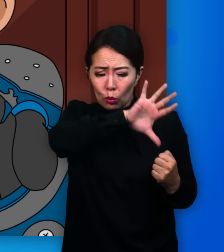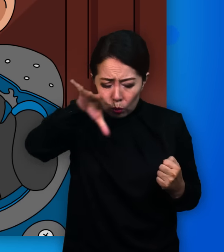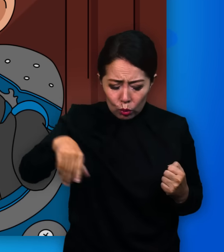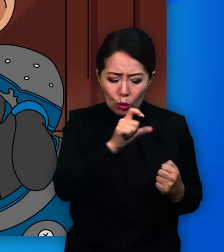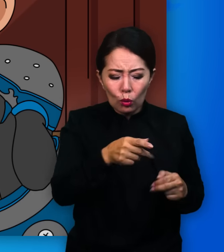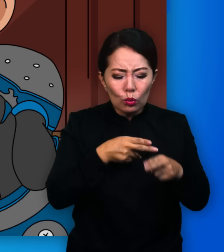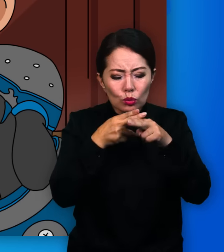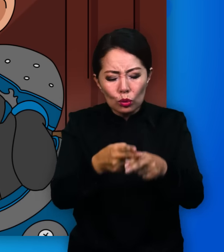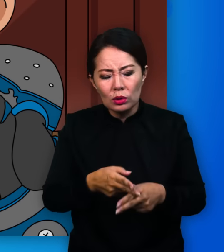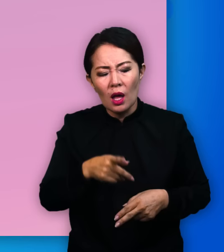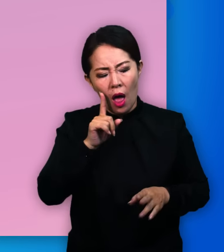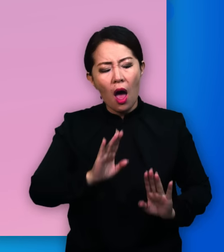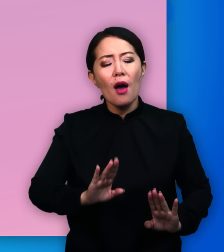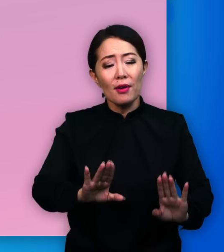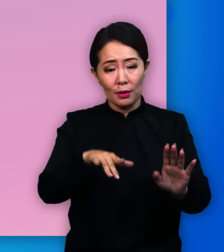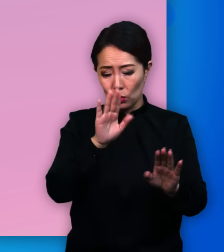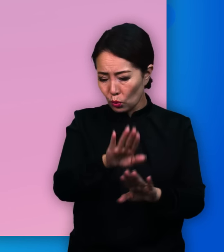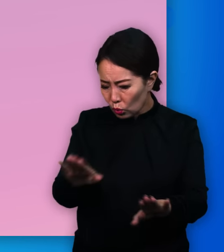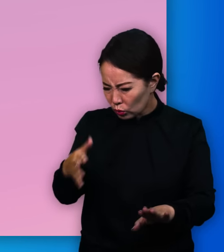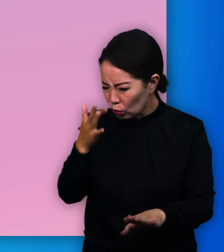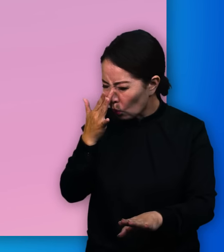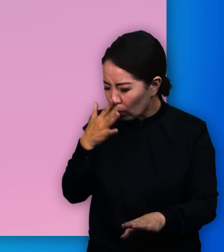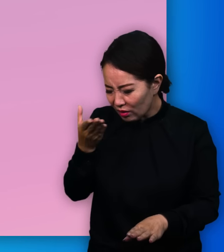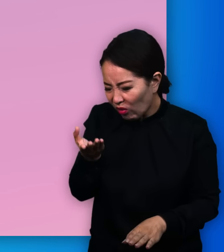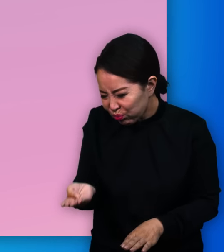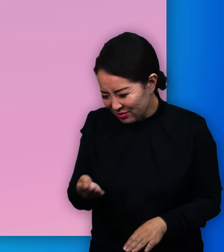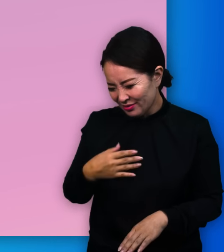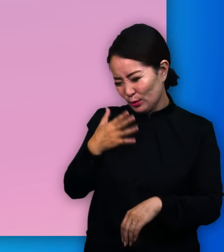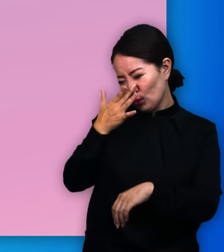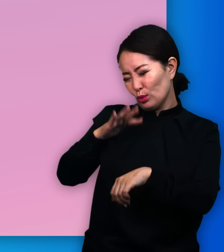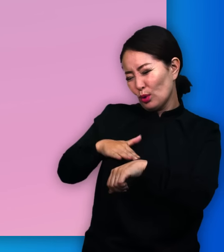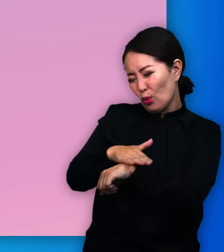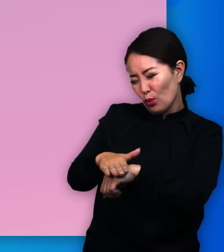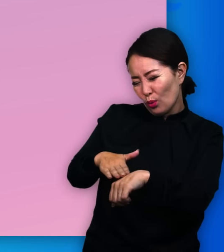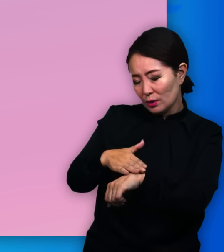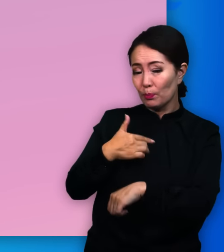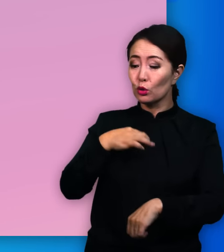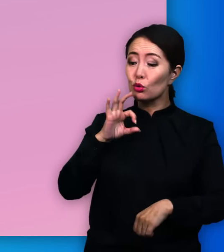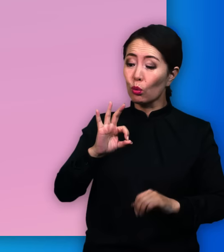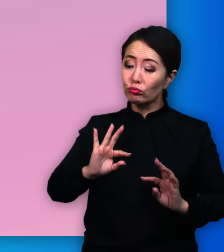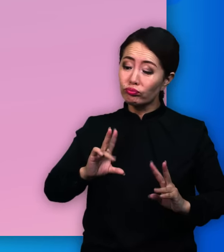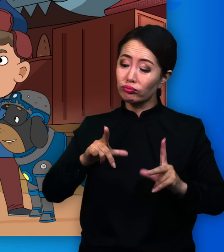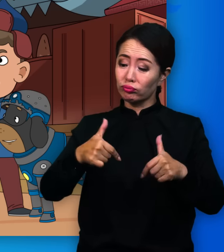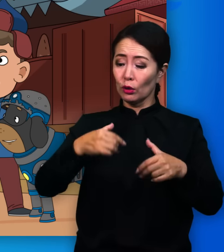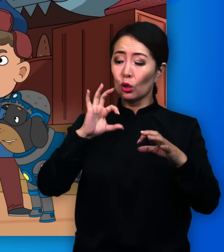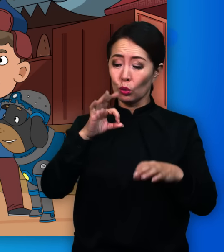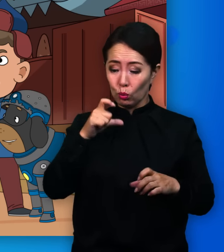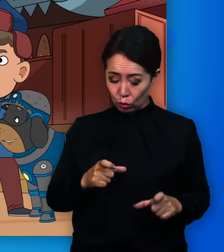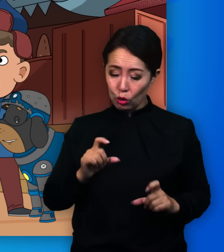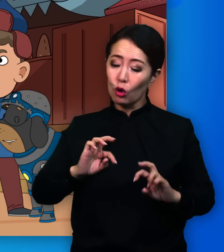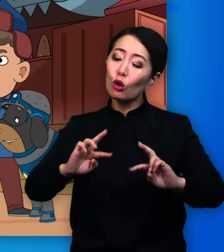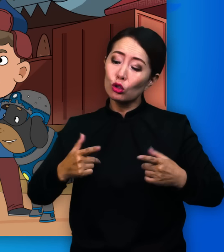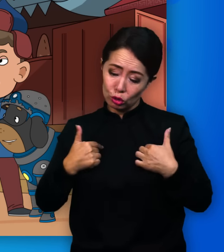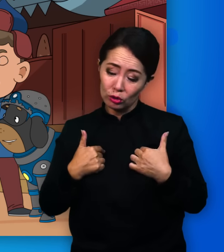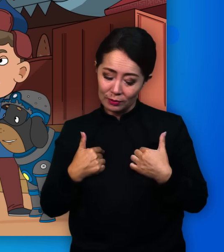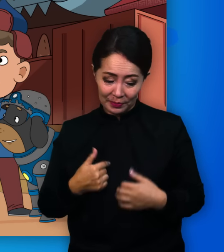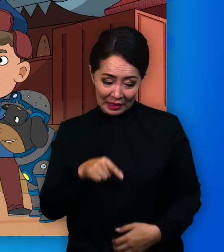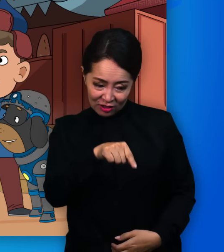амнаас хэрхэн яаж муутран гарч чадахыг манай хөрхөн супер хүчтэй хүүхдүүд